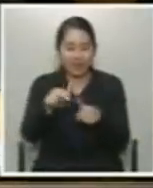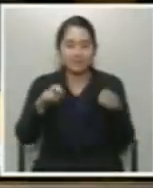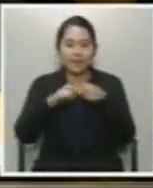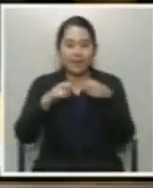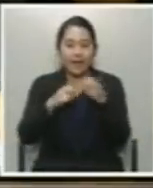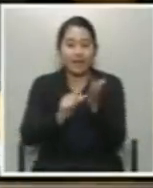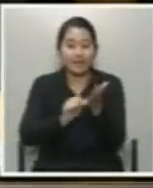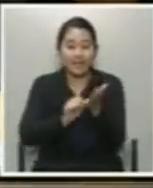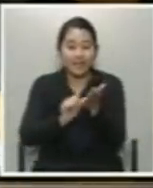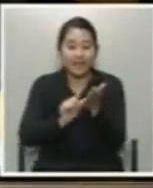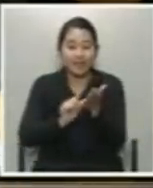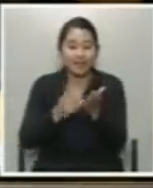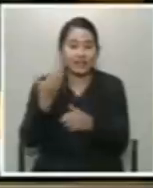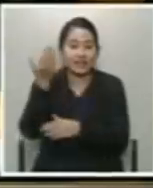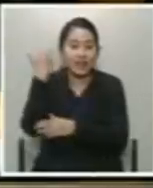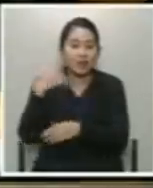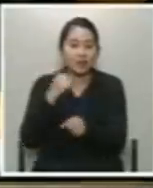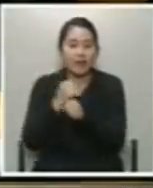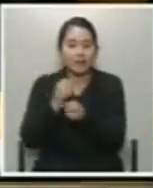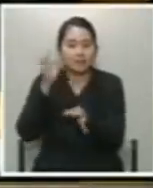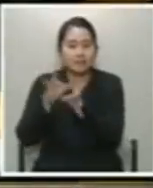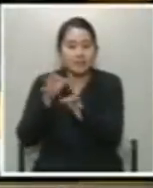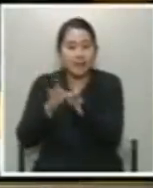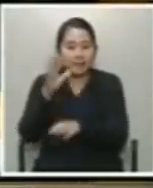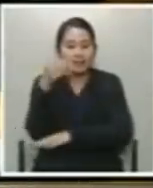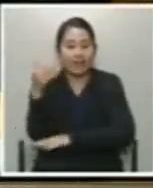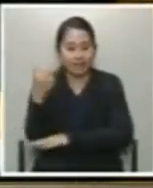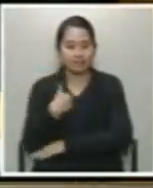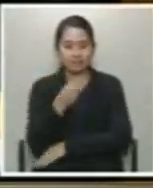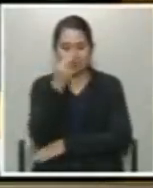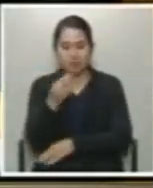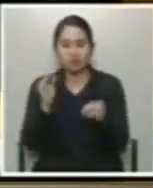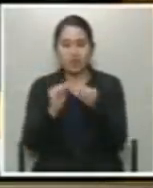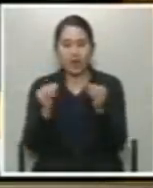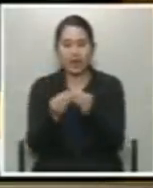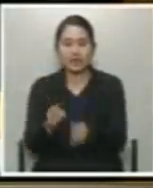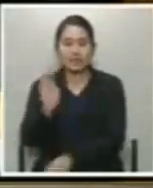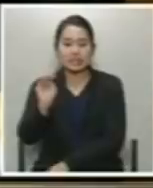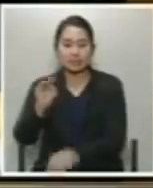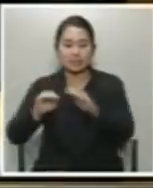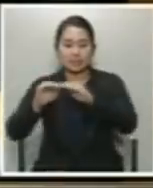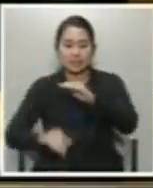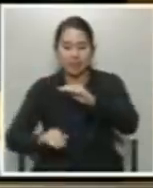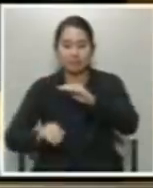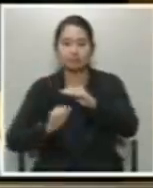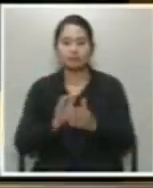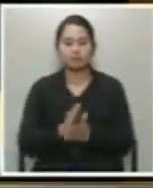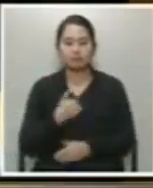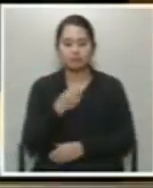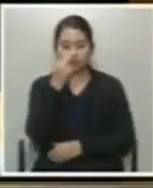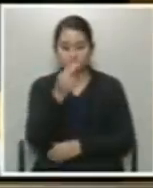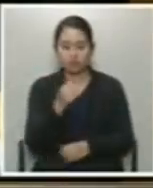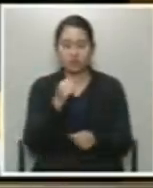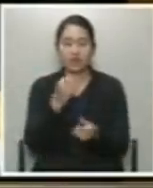าตอนที่อยู่แบงค์ชาติตอนที่อยู่ครั้งเราเห็นตัวเลขต่ำกว่า40กำลังการผลิตซื้